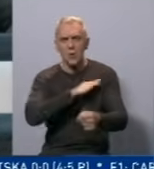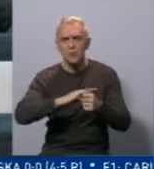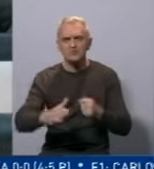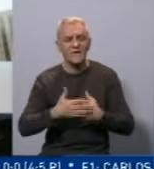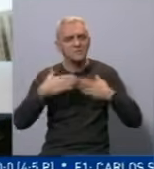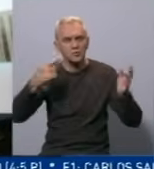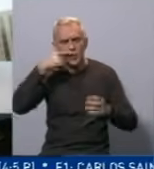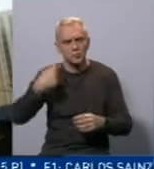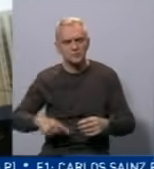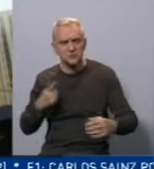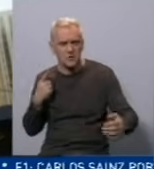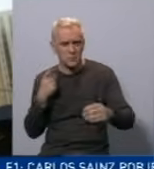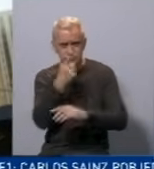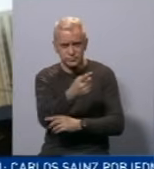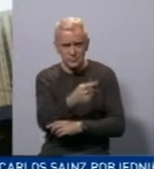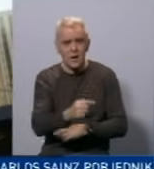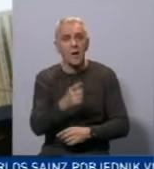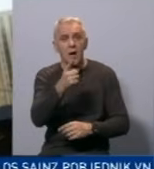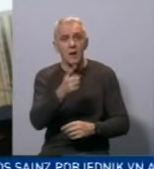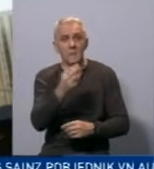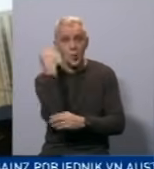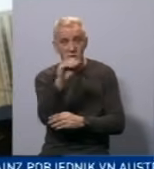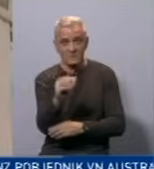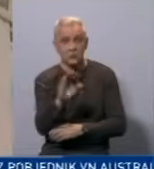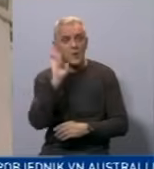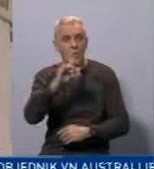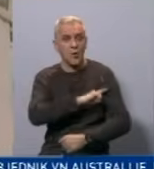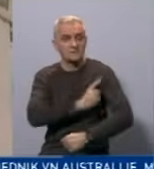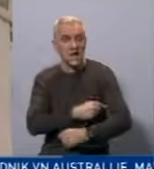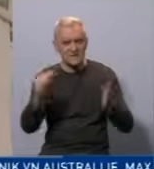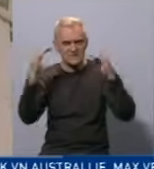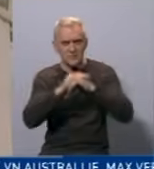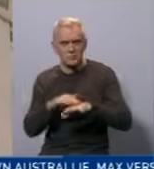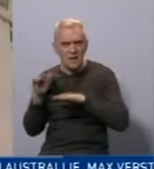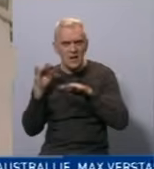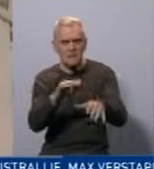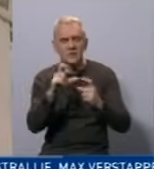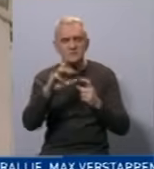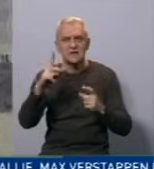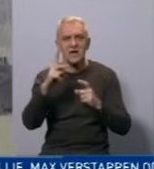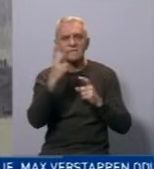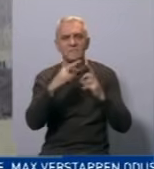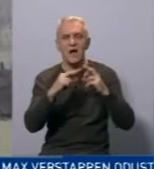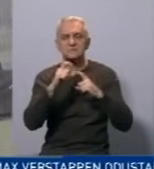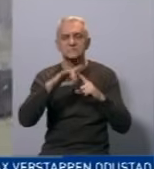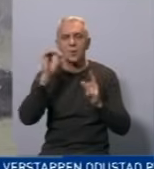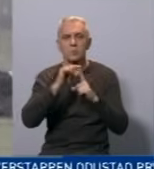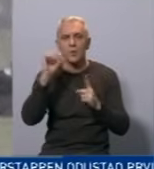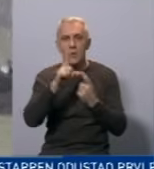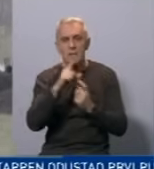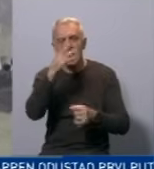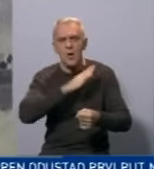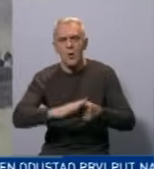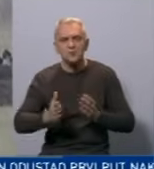je uništila većinu ruskih projektila. Objavili su i da su njihove snage sinoć napale Sevastopolj na Krimu i